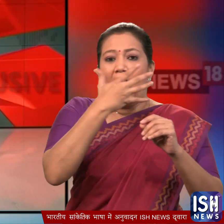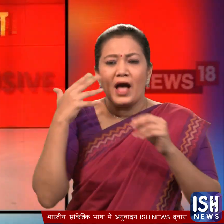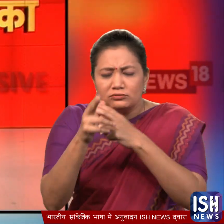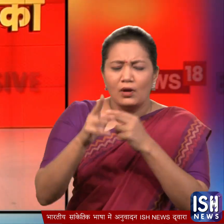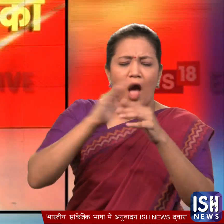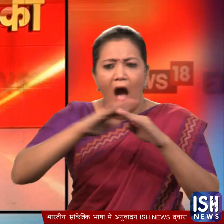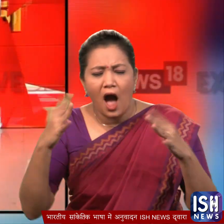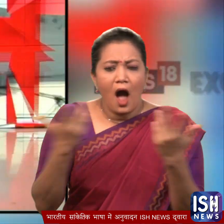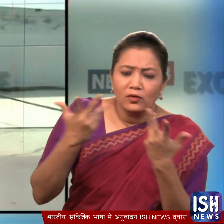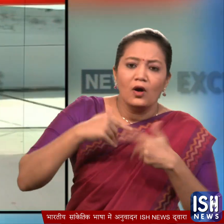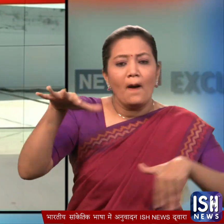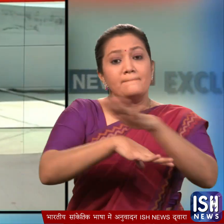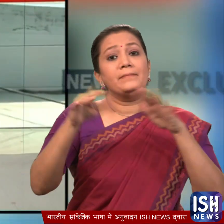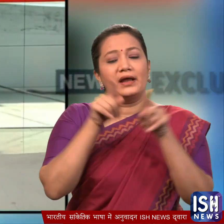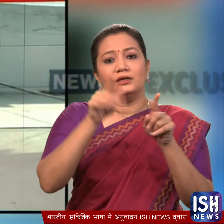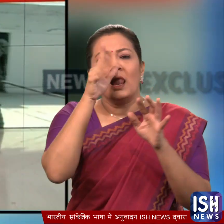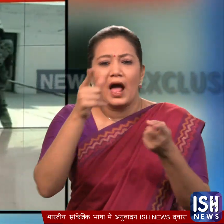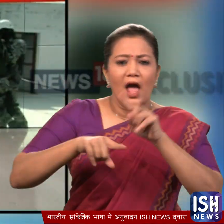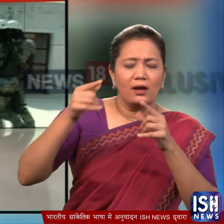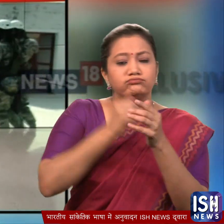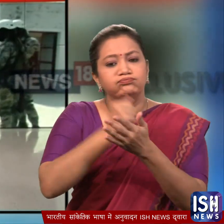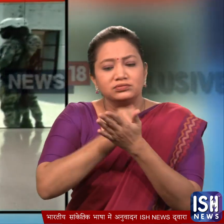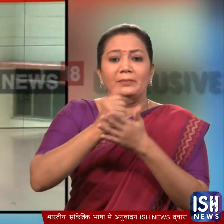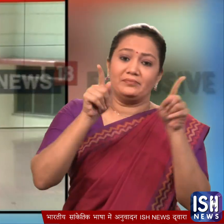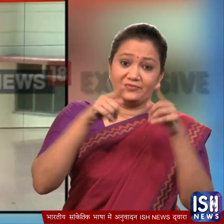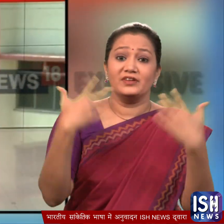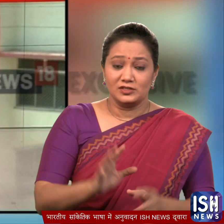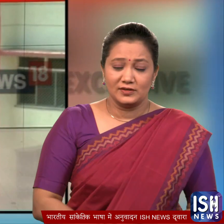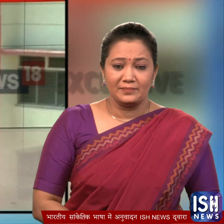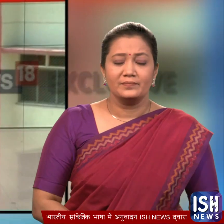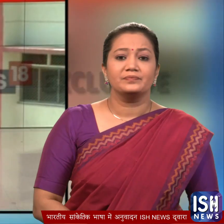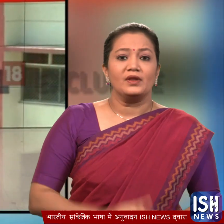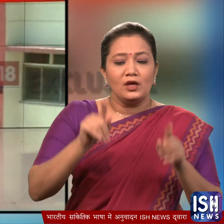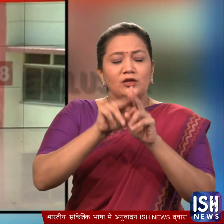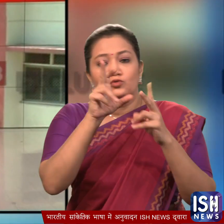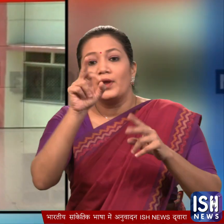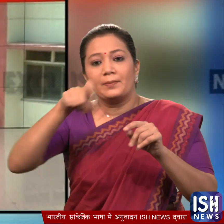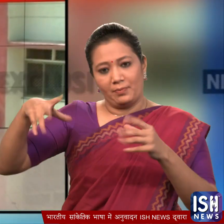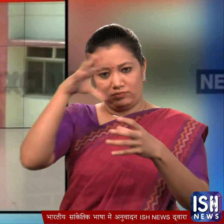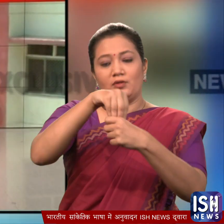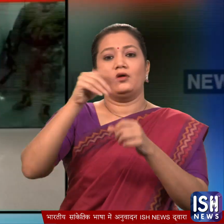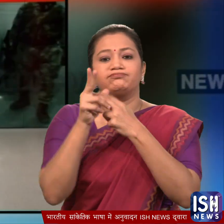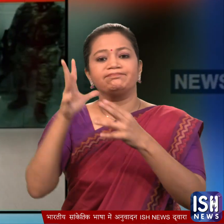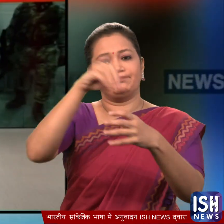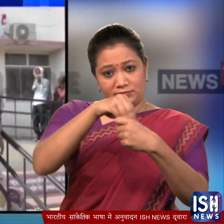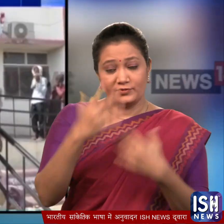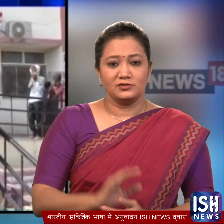की अपनी तैयारियों को परखने के लिए एक मॉक ड्रिल की। एक सरकारी अस्पताल में आतंकी हमले की इस मॉक ड्रिल में 20 से ज्यादा जवानों ने हिस्सा